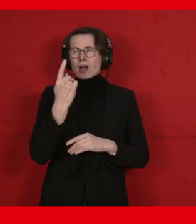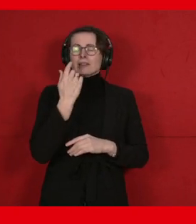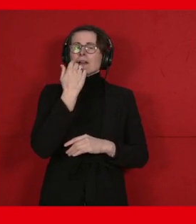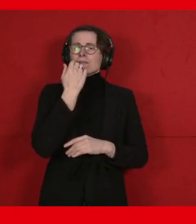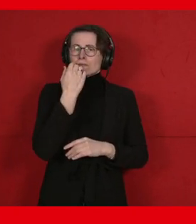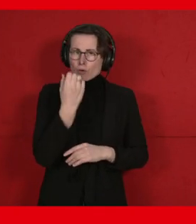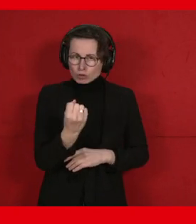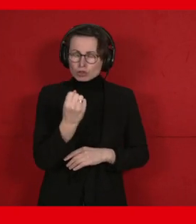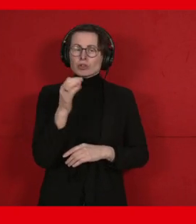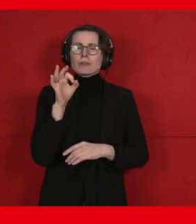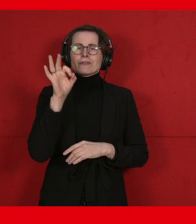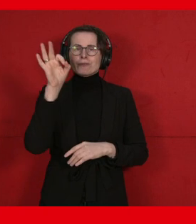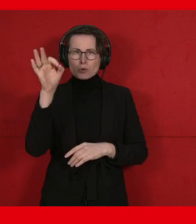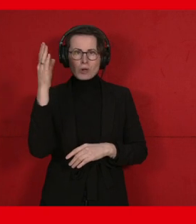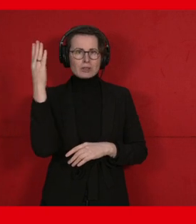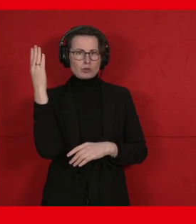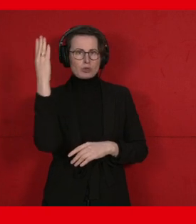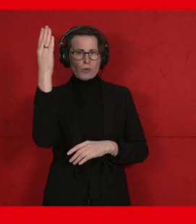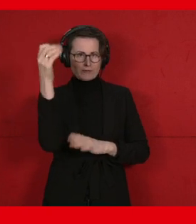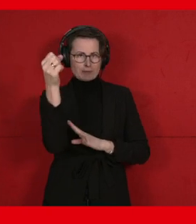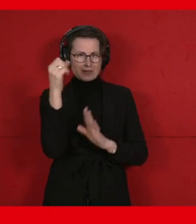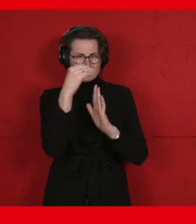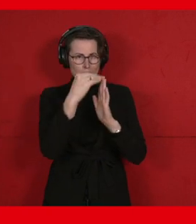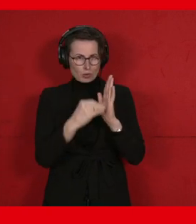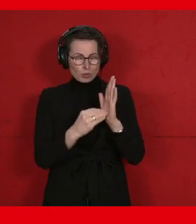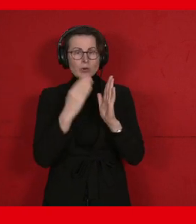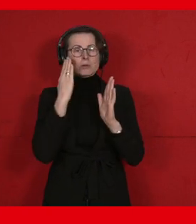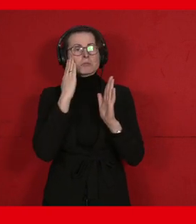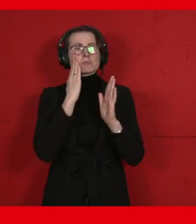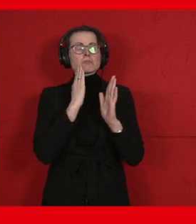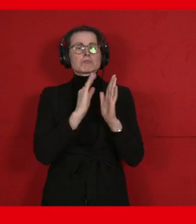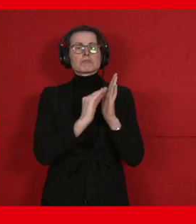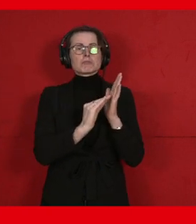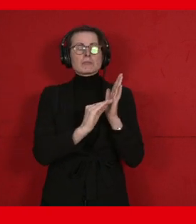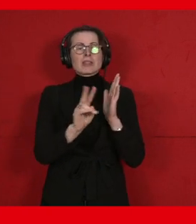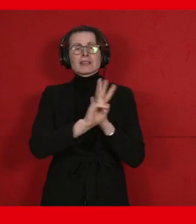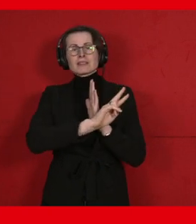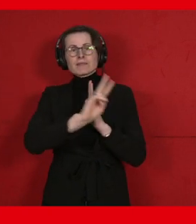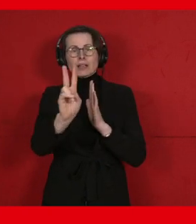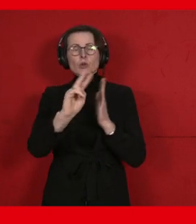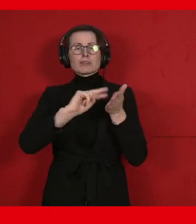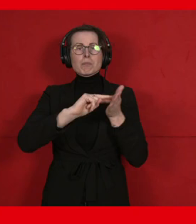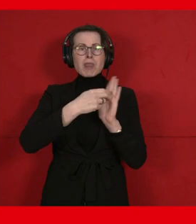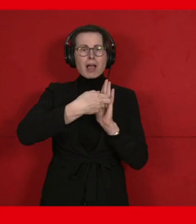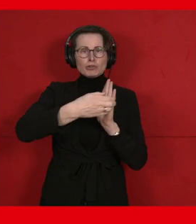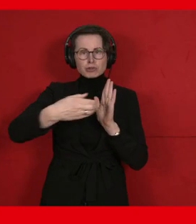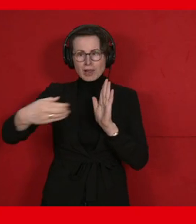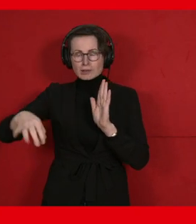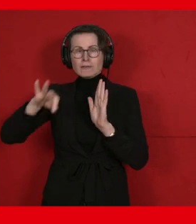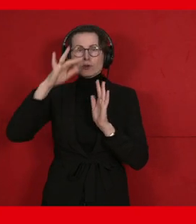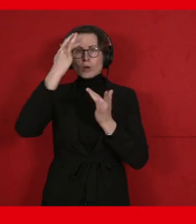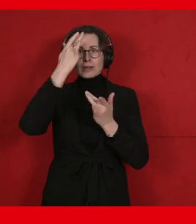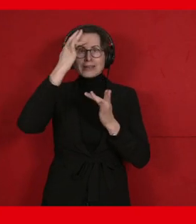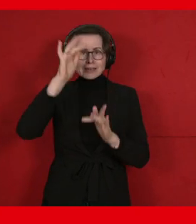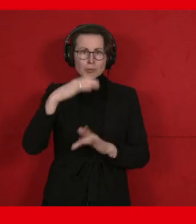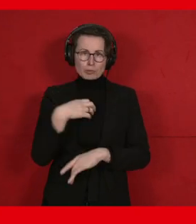Wunsch für die Zukunftsmission äußern dürfte, dann würde ich sagen, schreibt doch nochmal 2000 Planstellen für die Genehmigungsbehörden mit